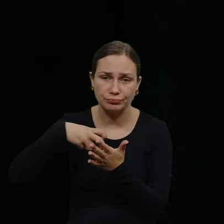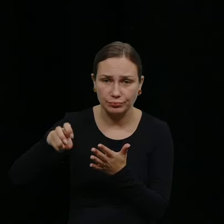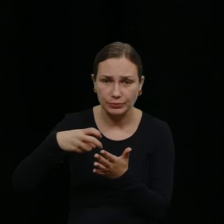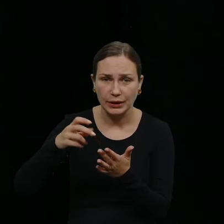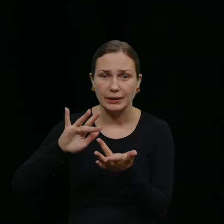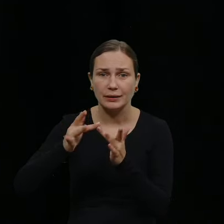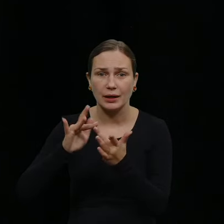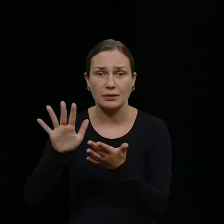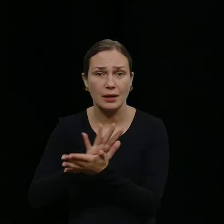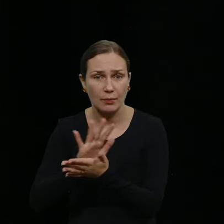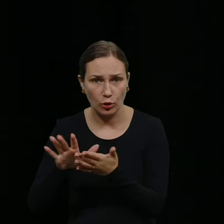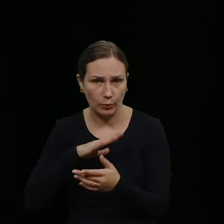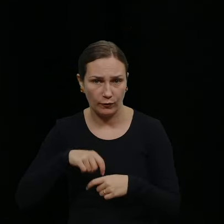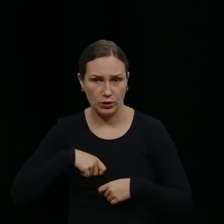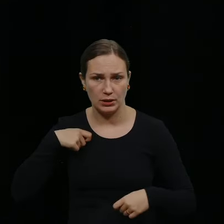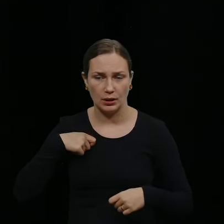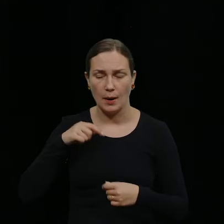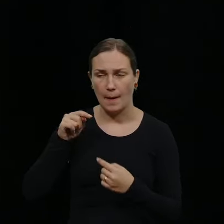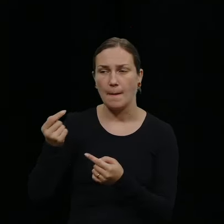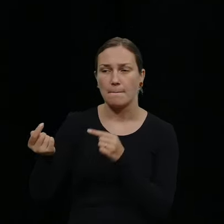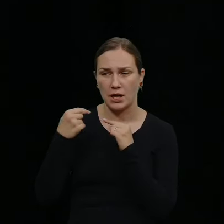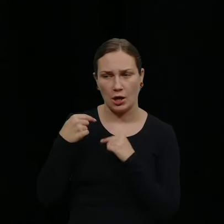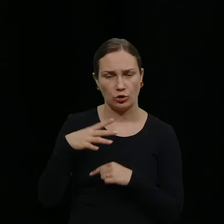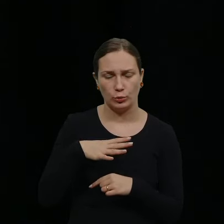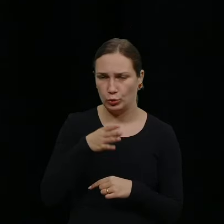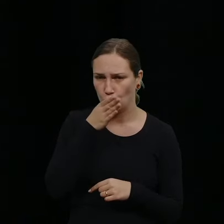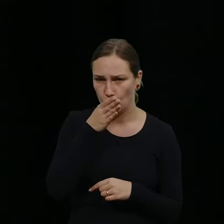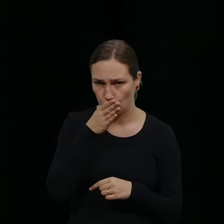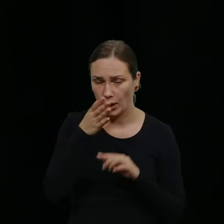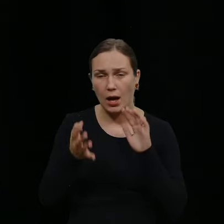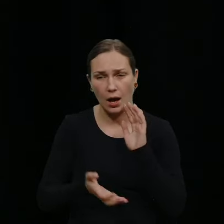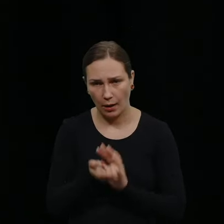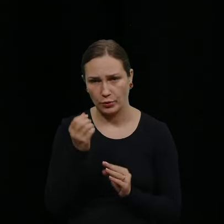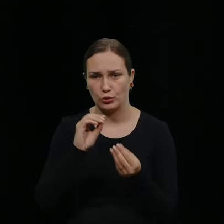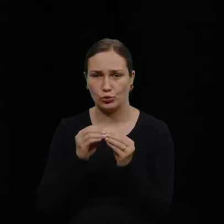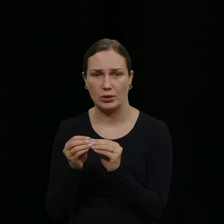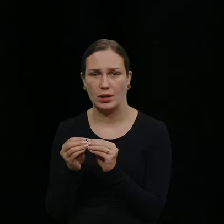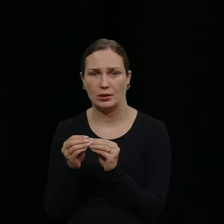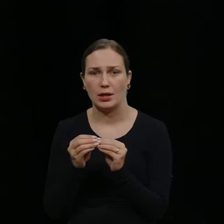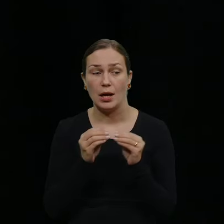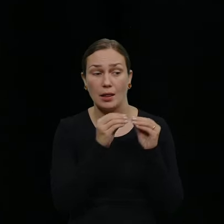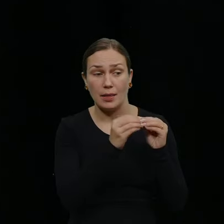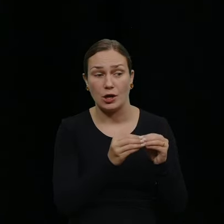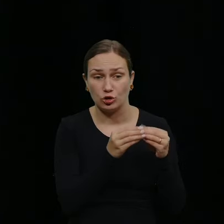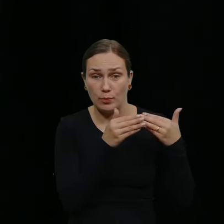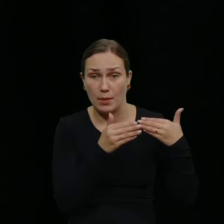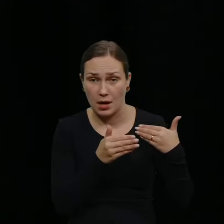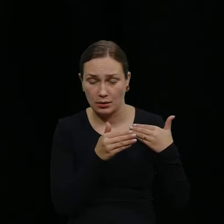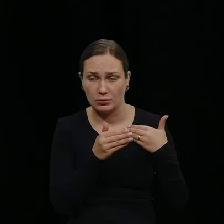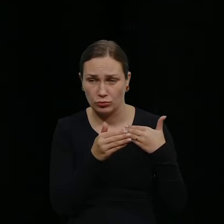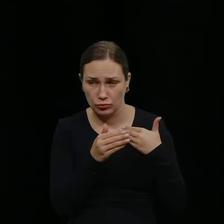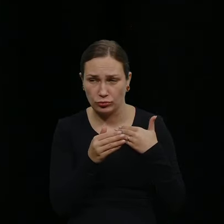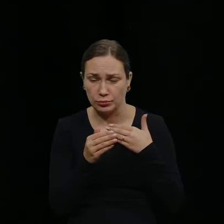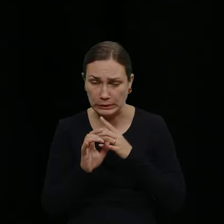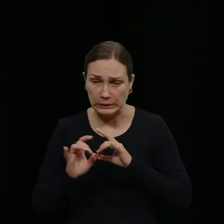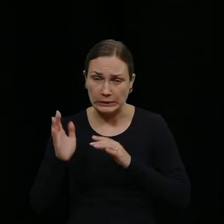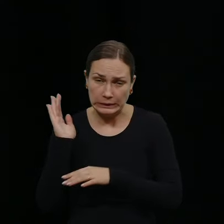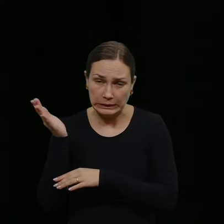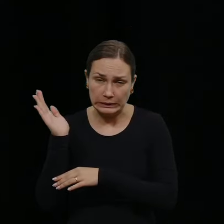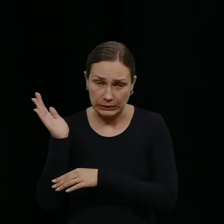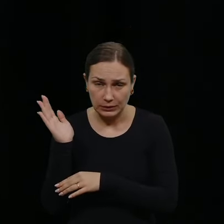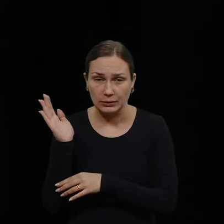buvo labai įtemptos, nes pasipriešinimas buvo didžiulis. Atradom kompromisus, išdėstėm per 10 metų laikotarpį tai ir šiandien